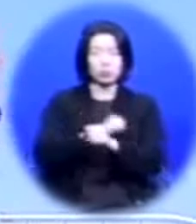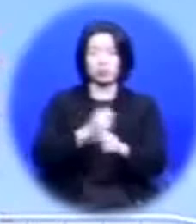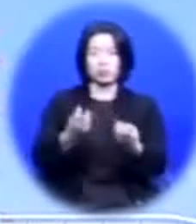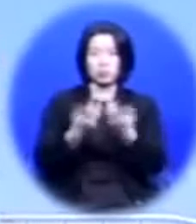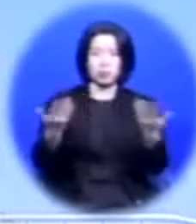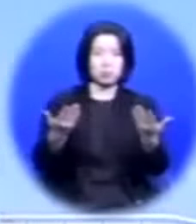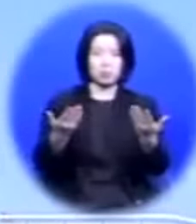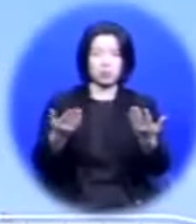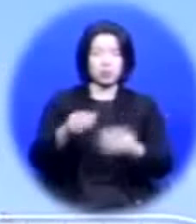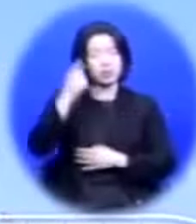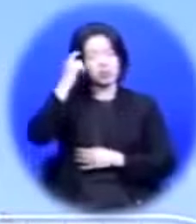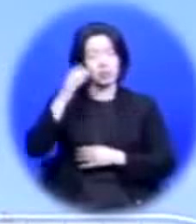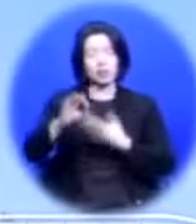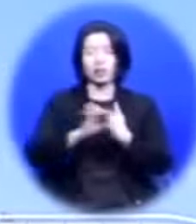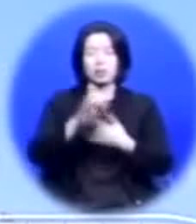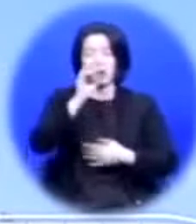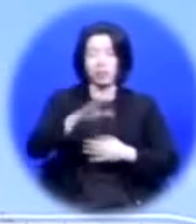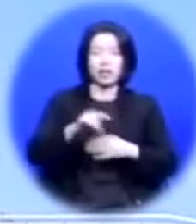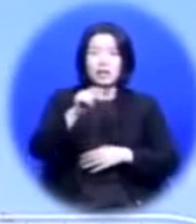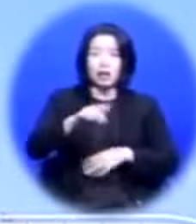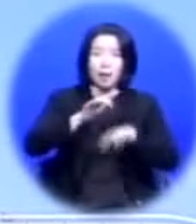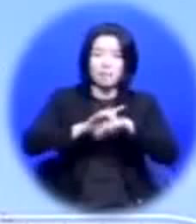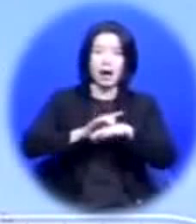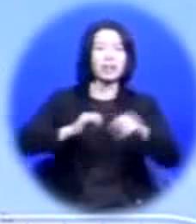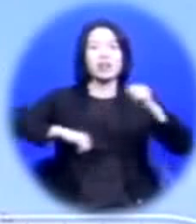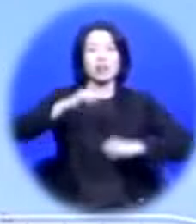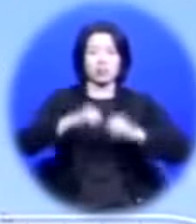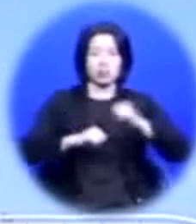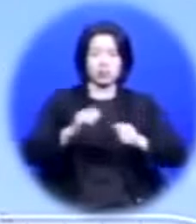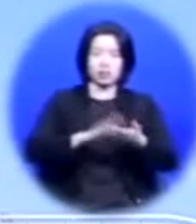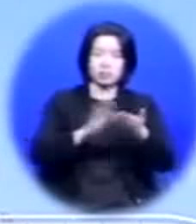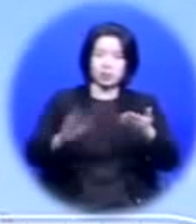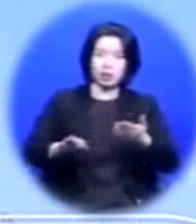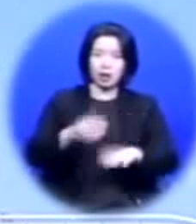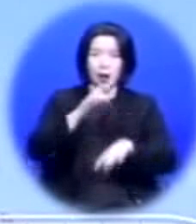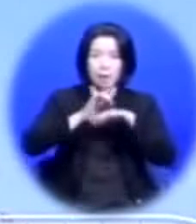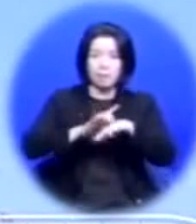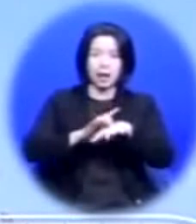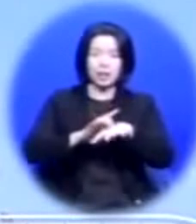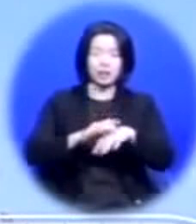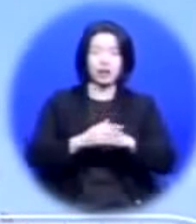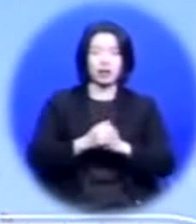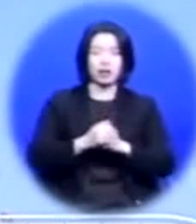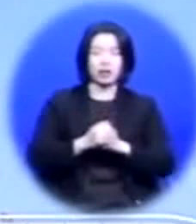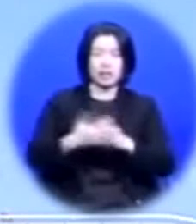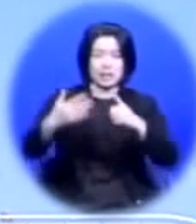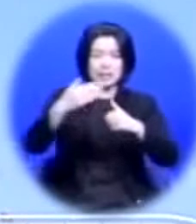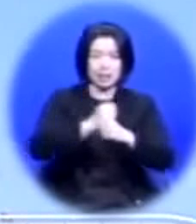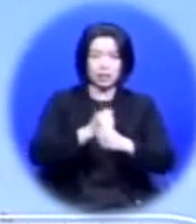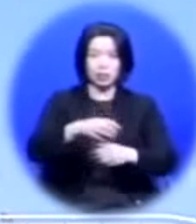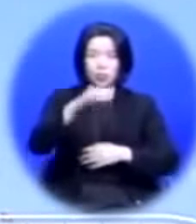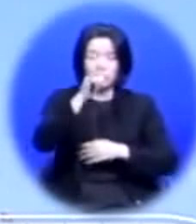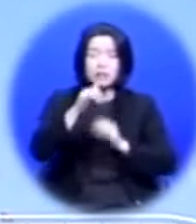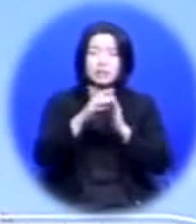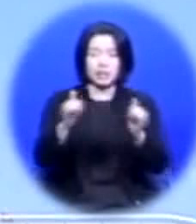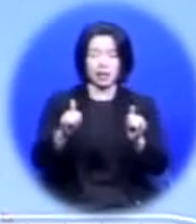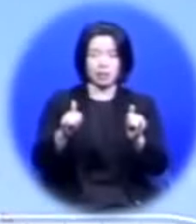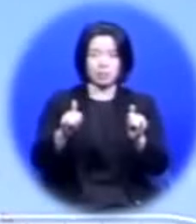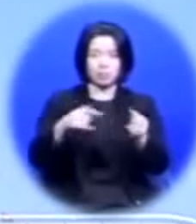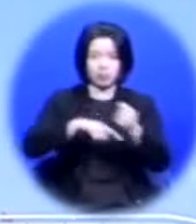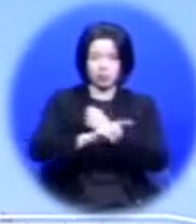생각하면 안 됩니다 그건 마귀의 역사라는 거 마귀가 사로잡고 있는 사람이라는